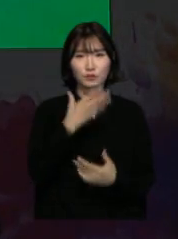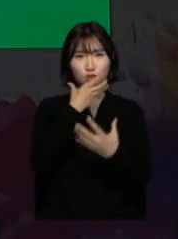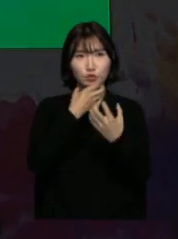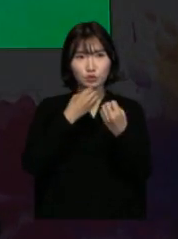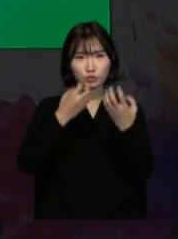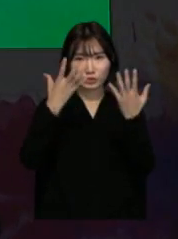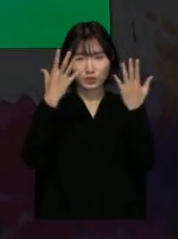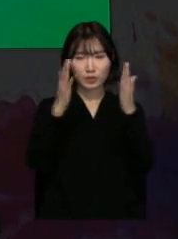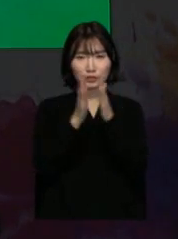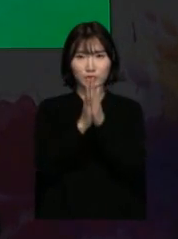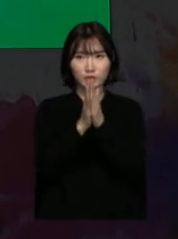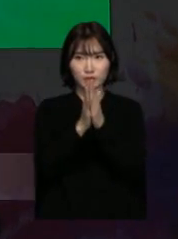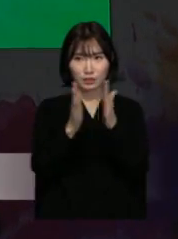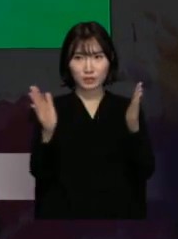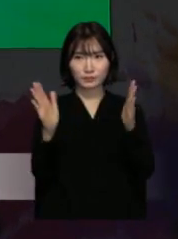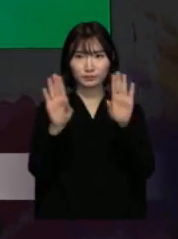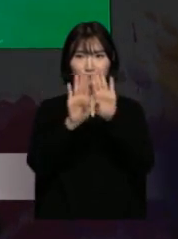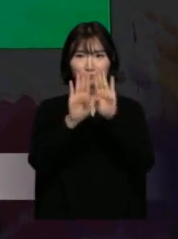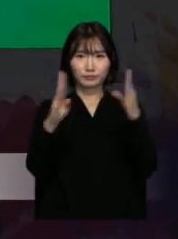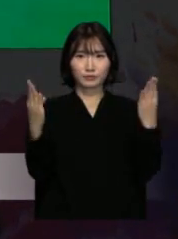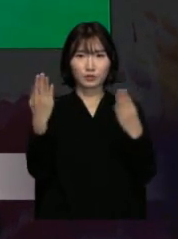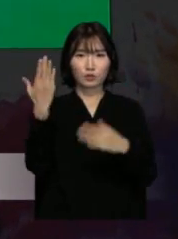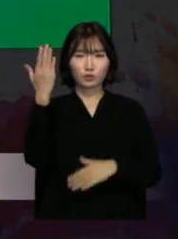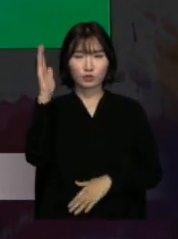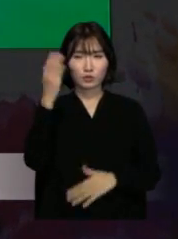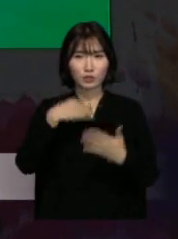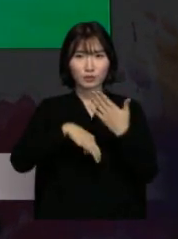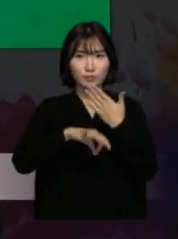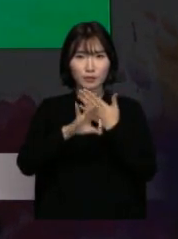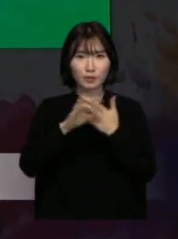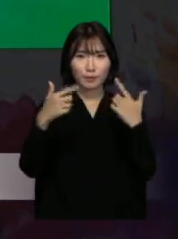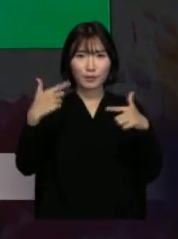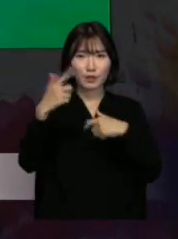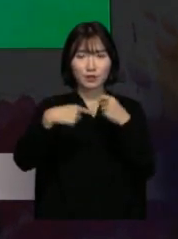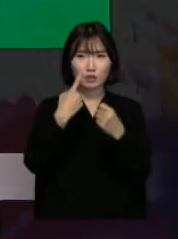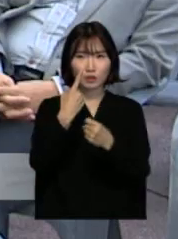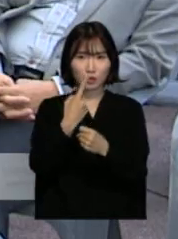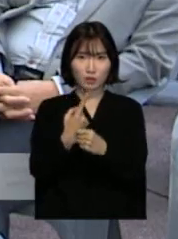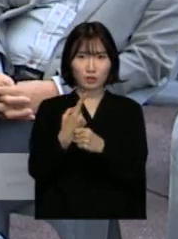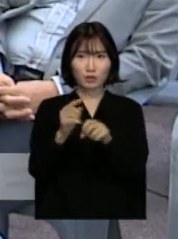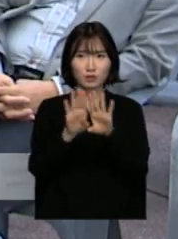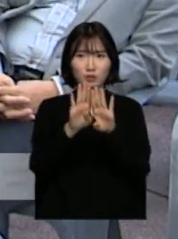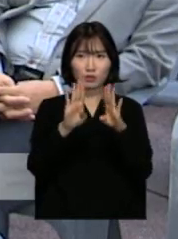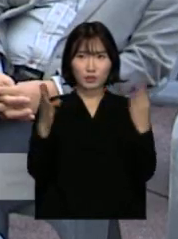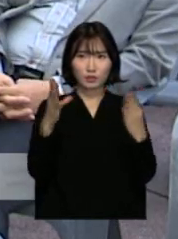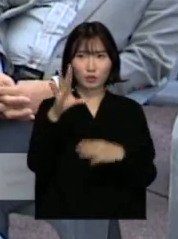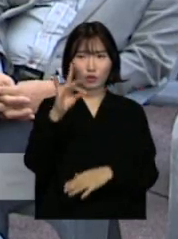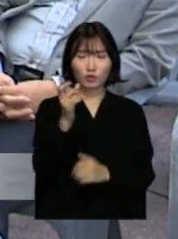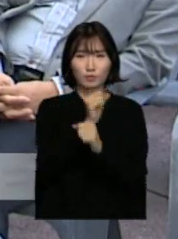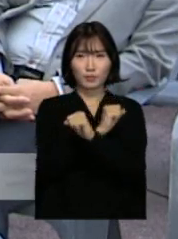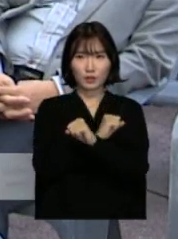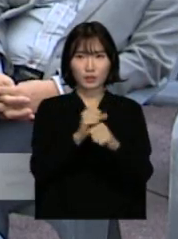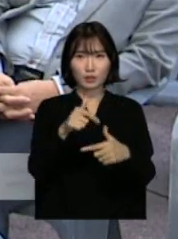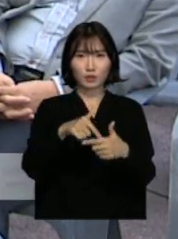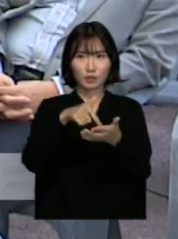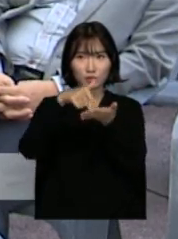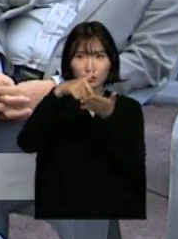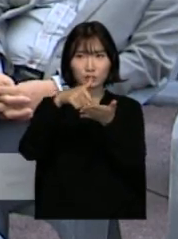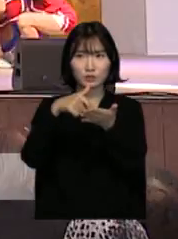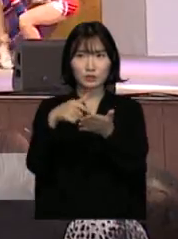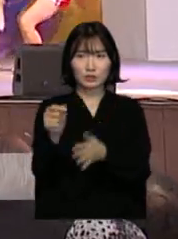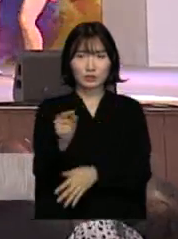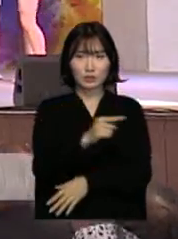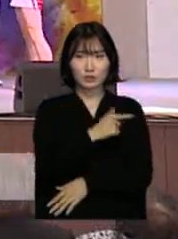축제의 막이 올랐습니다. 매년 이맘때면 펼쳐지는 광나루 어울마당. 광진구의 가장 큰 축제 중